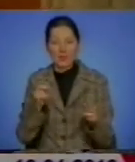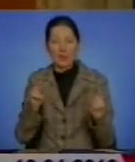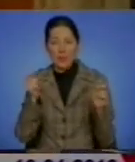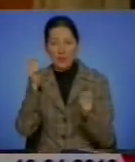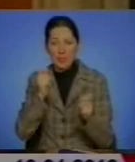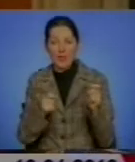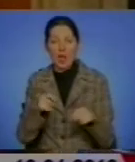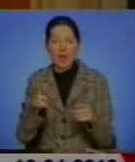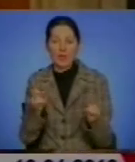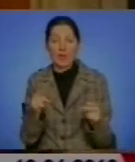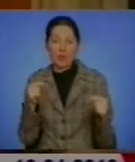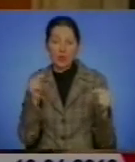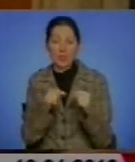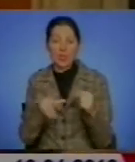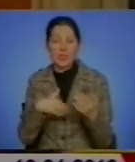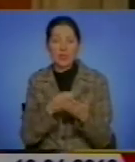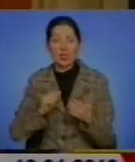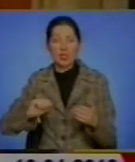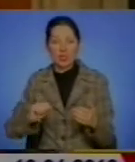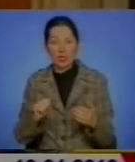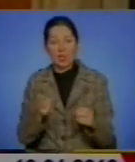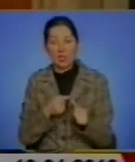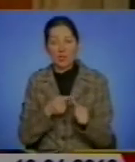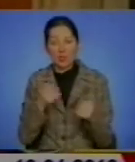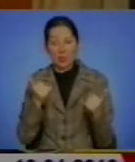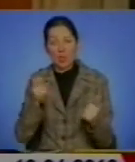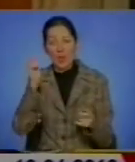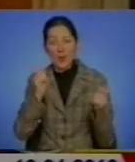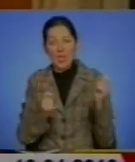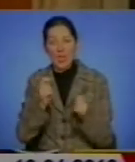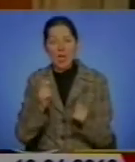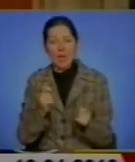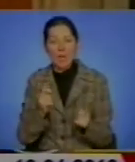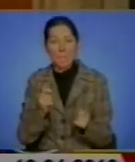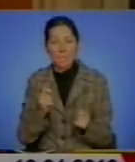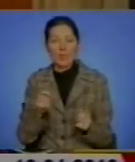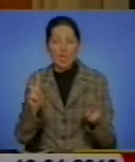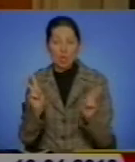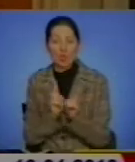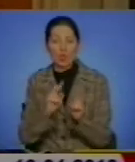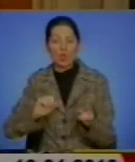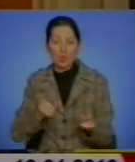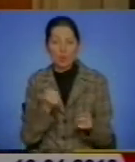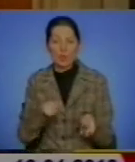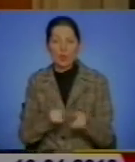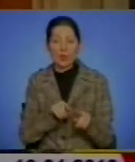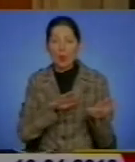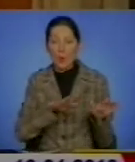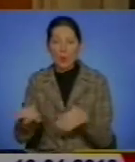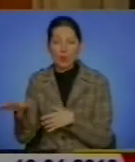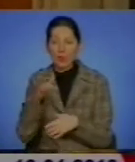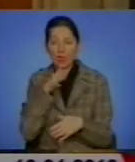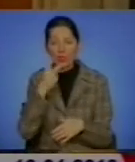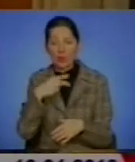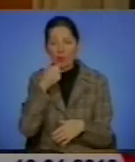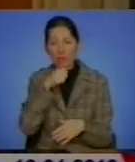на зустріч друзів. І ви знаєте, так пролетів час, 20 років, кажуть, нічого собі. Це ми стали доросліші на 20 років.